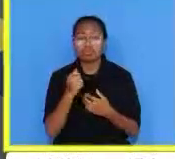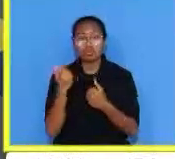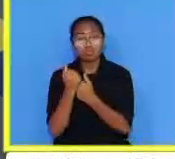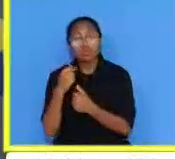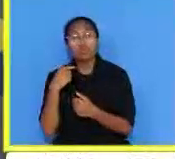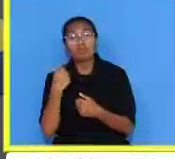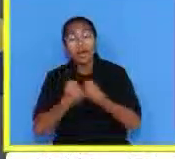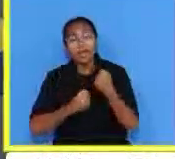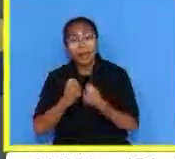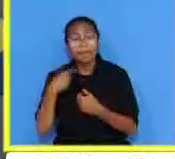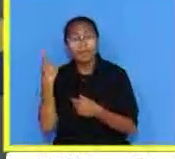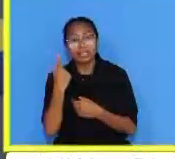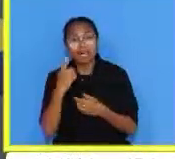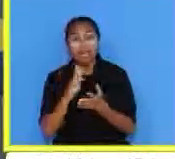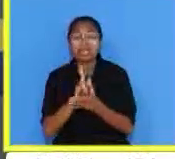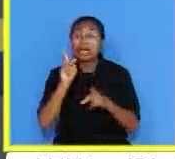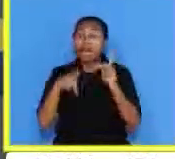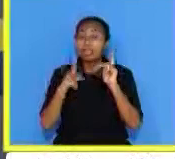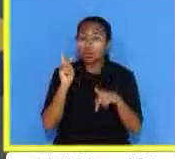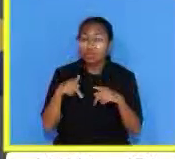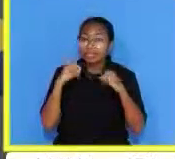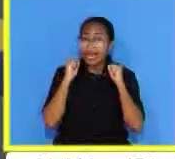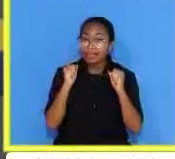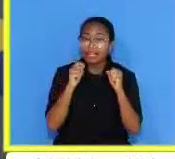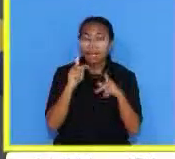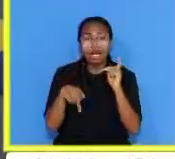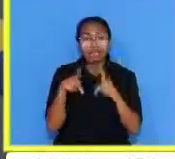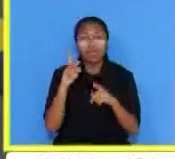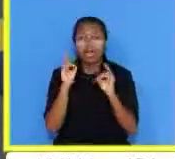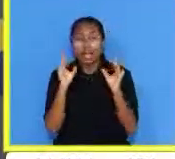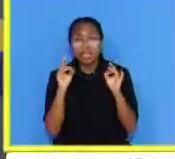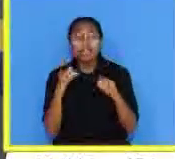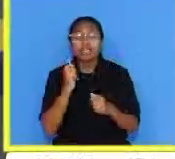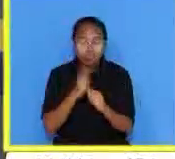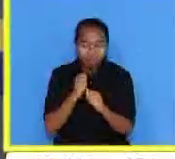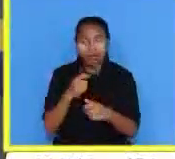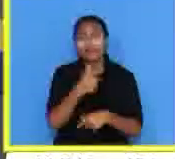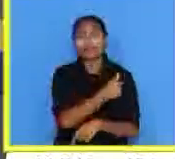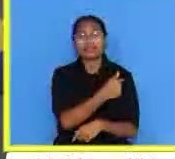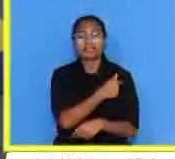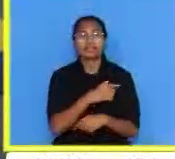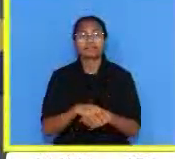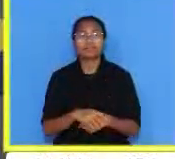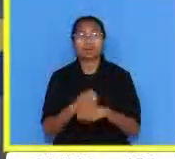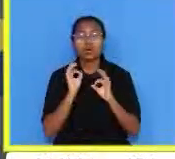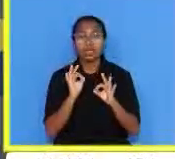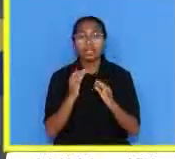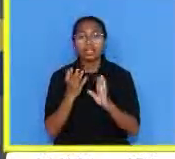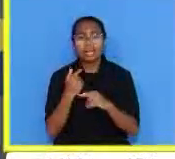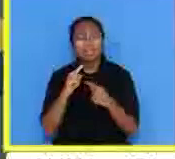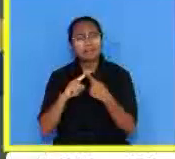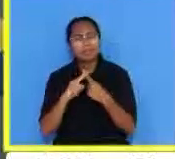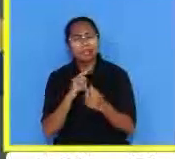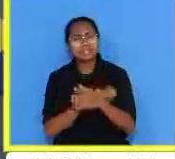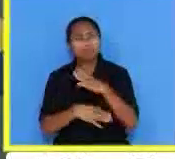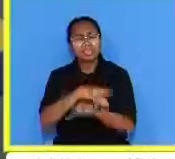dinas kesehatan dan juga dinas-dinas terkait yang menyelenggarakan vaksinasi ya. Kemudian kalau dari teman-teman penyandang disabilitas